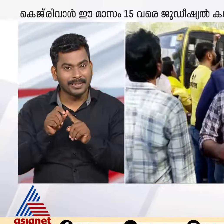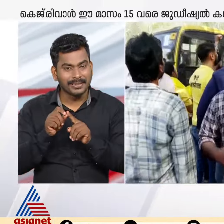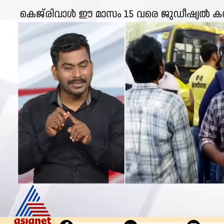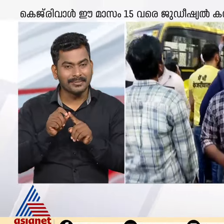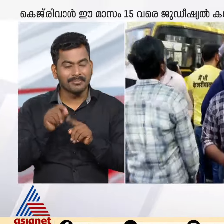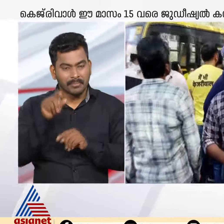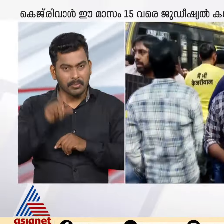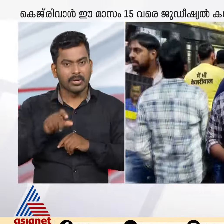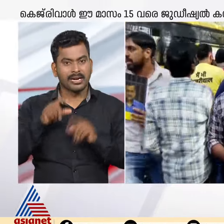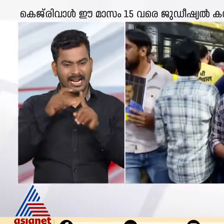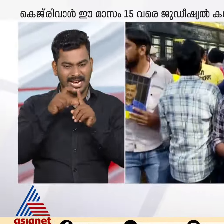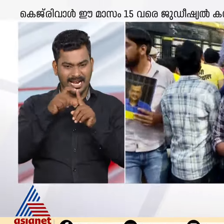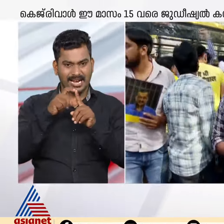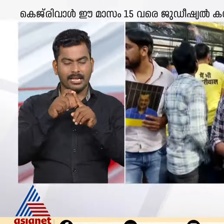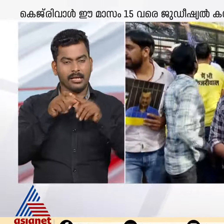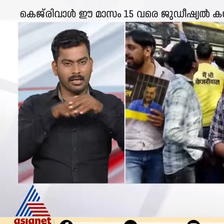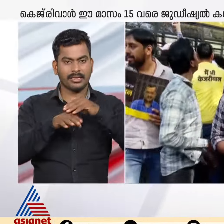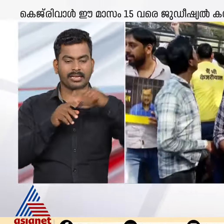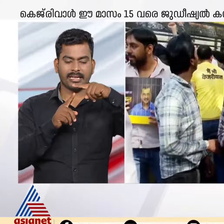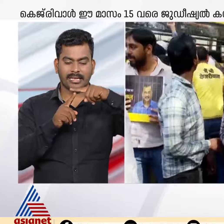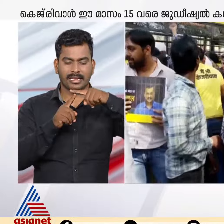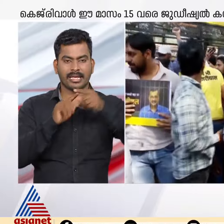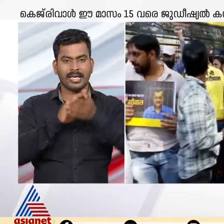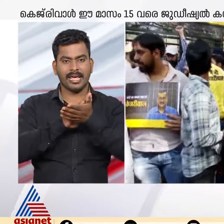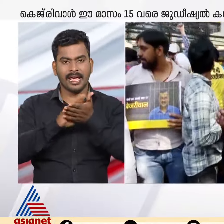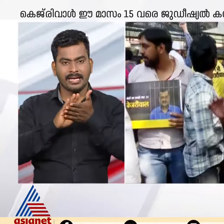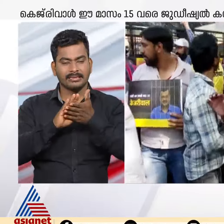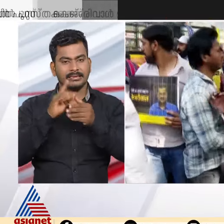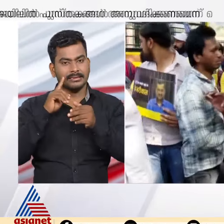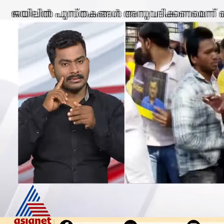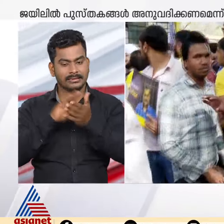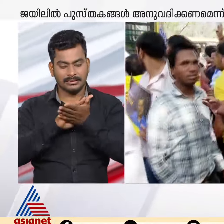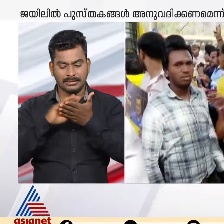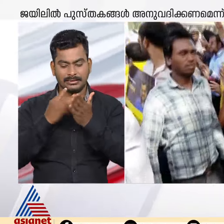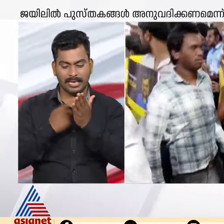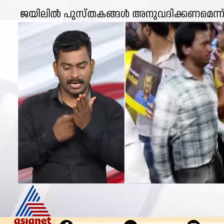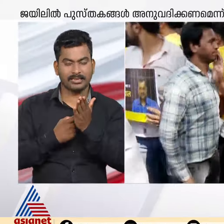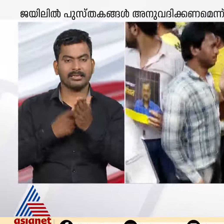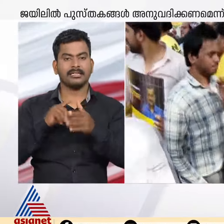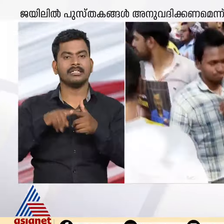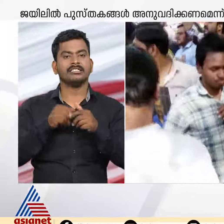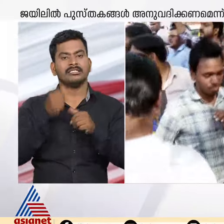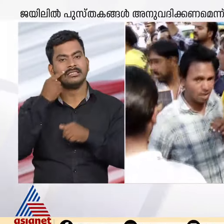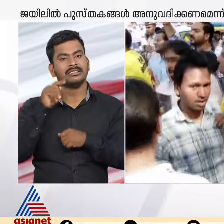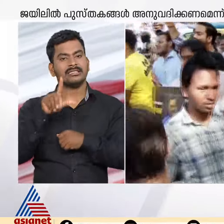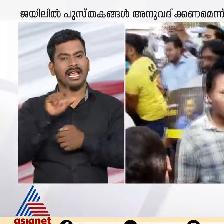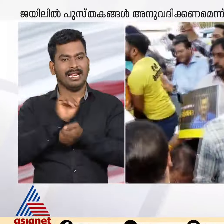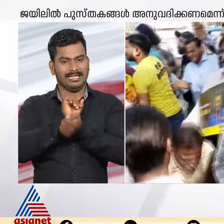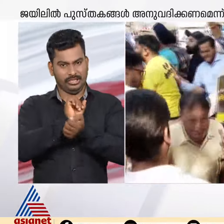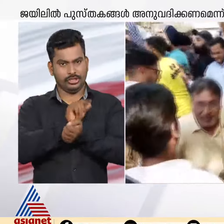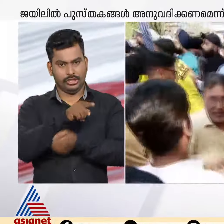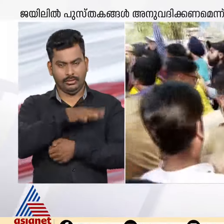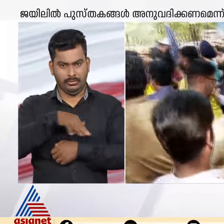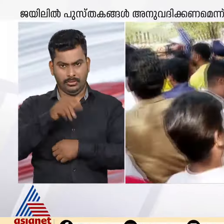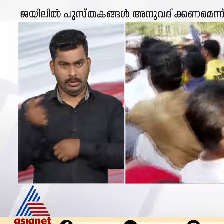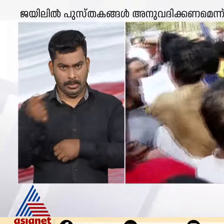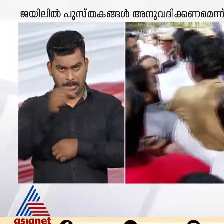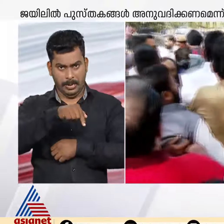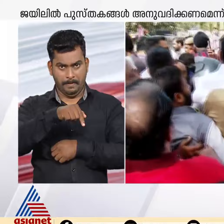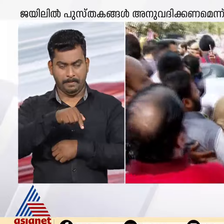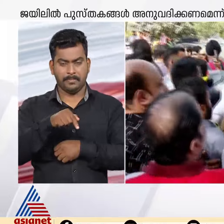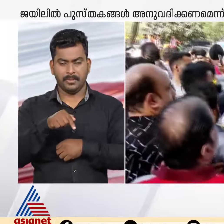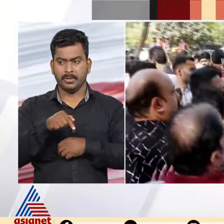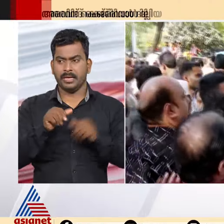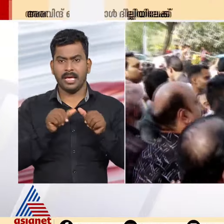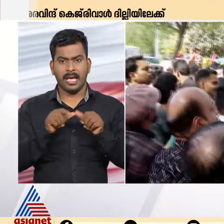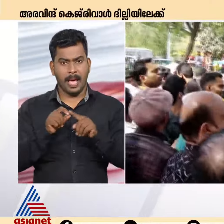ശീതൽ, ഞാൻ നിൽക്കുന്നത് ഇപ്പോൾ തീഹാർ ജയിലിന് മുൻപിലാണ്. അല്പസമയത്തിനുള്ളിൽ മദ്യനയ കേസിൽ ഇഡി ജുഡീഷ്യൽ കസ്റ്റഡിയിൽ വിട്ട കെജ്രിവാൾ ഇപ്പോൾ നോക്കുന്നത്. പോലീസ്